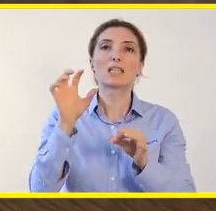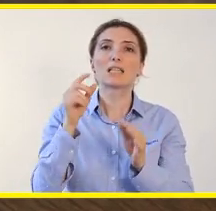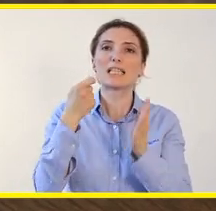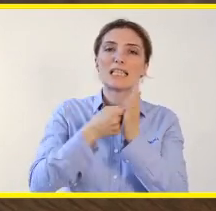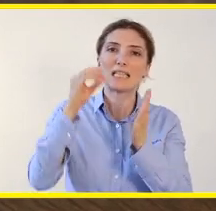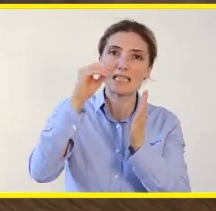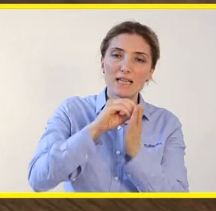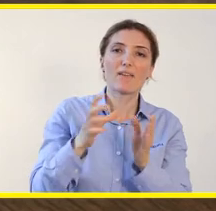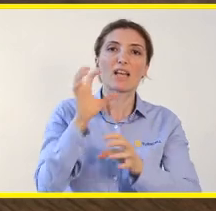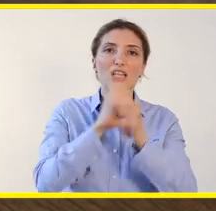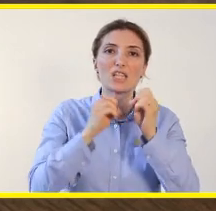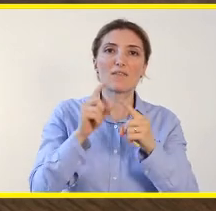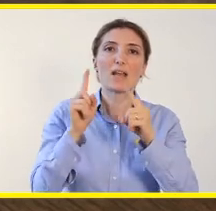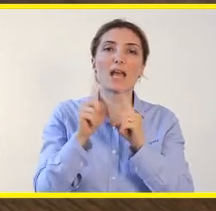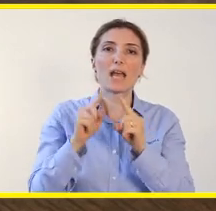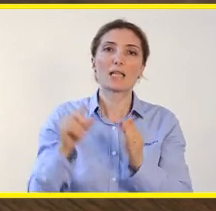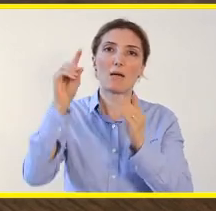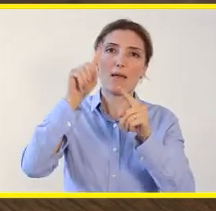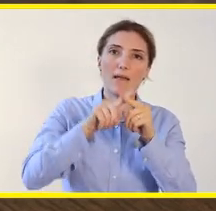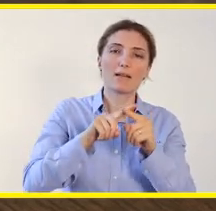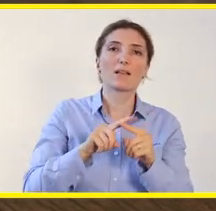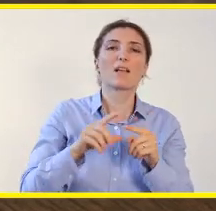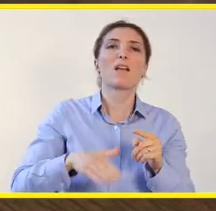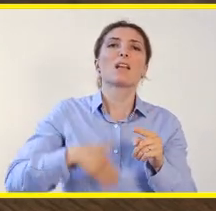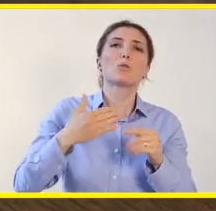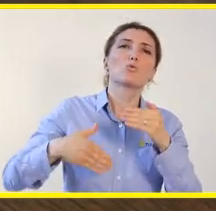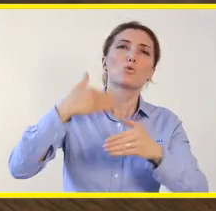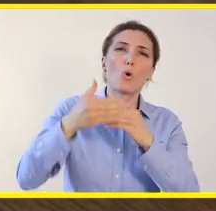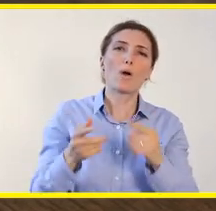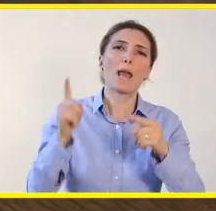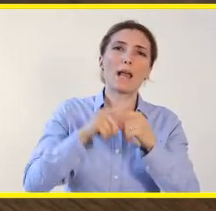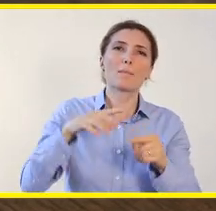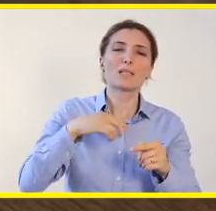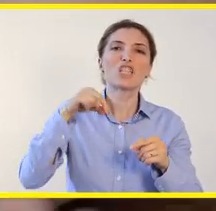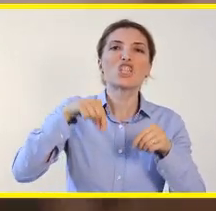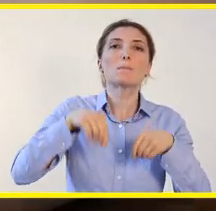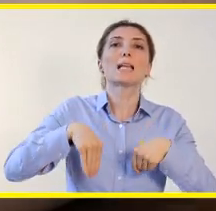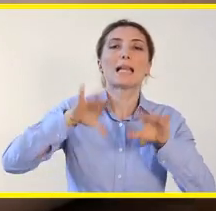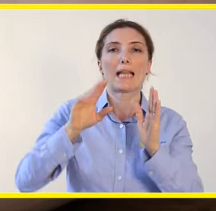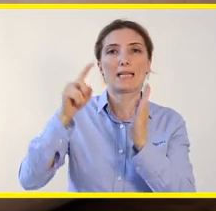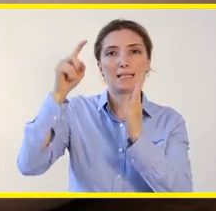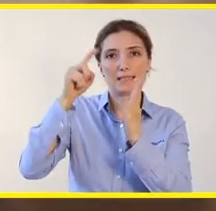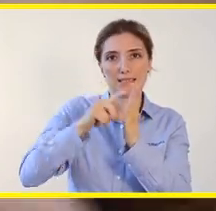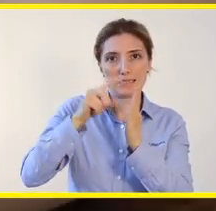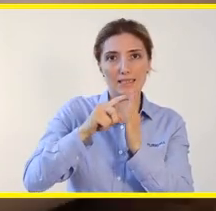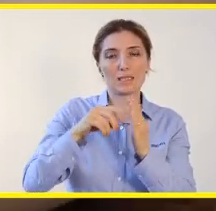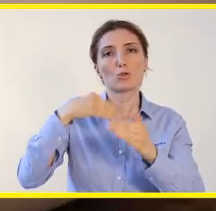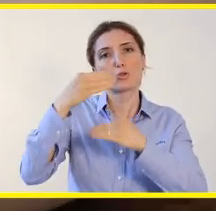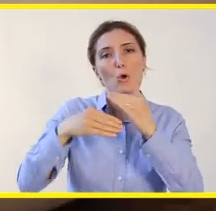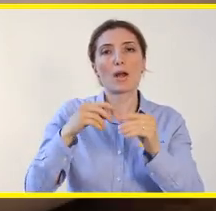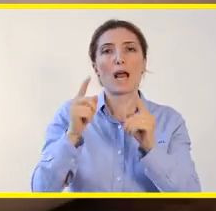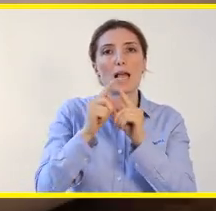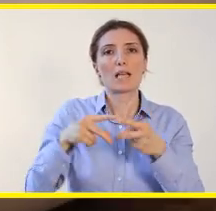şifrenizle hesabınızı ekleyin. Google hesabınızı şu anda eklemek istemiyorsanız, şimdi değil butonunu tıklayarak daha sonra bir